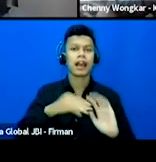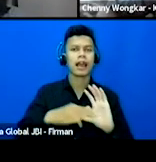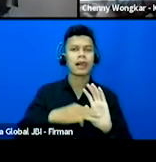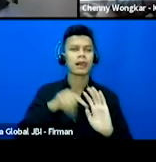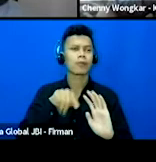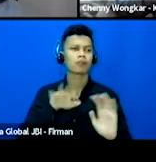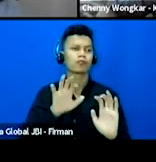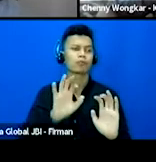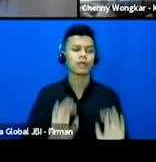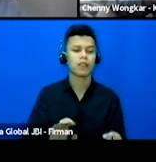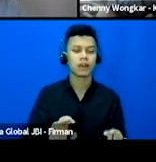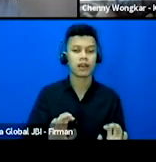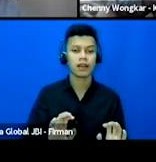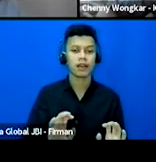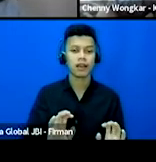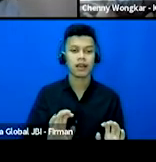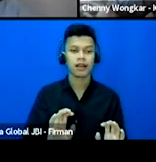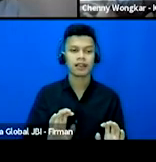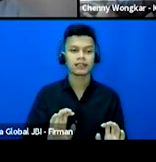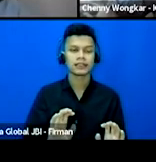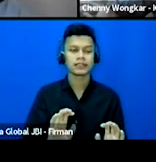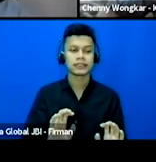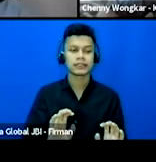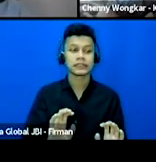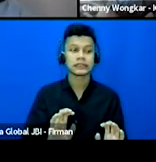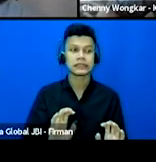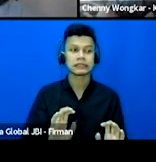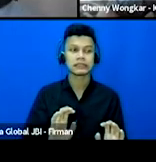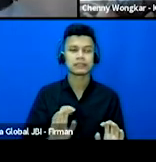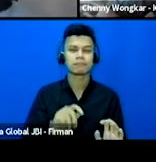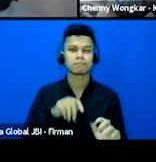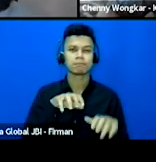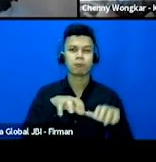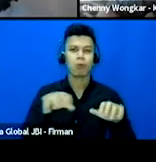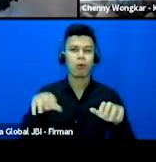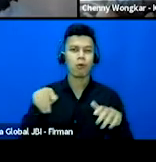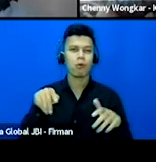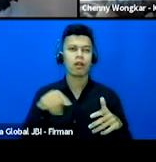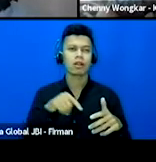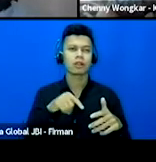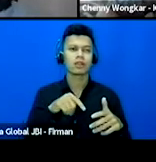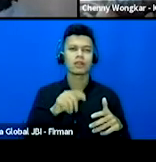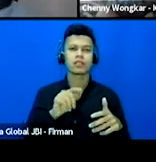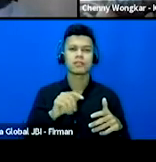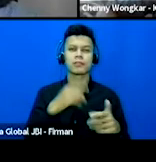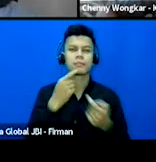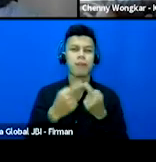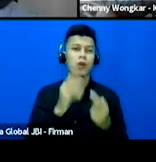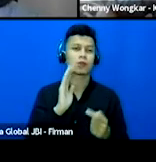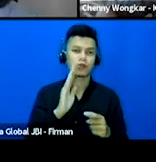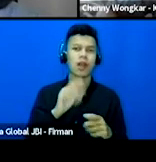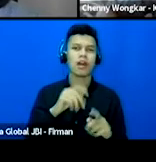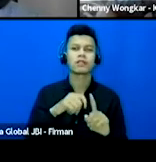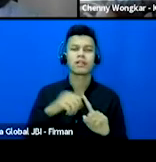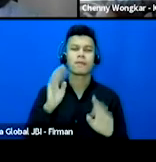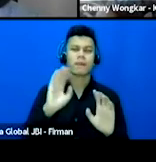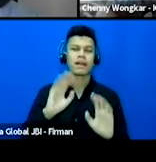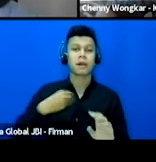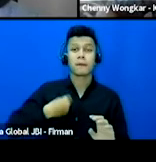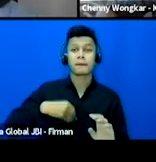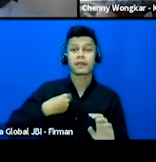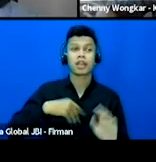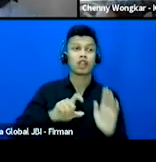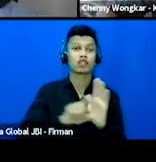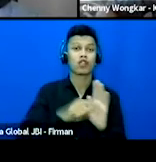yang bisa babi pola-pola ini ada di beton baja Kementerian Ya seperti misalnya